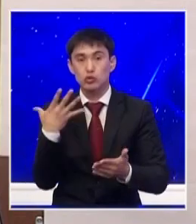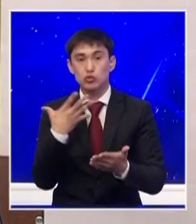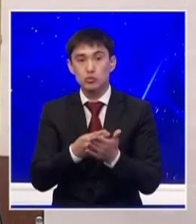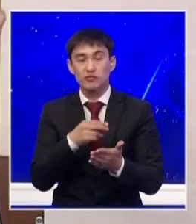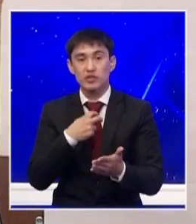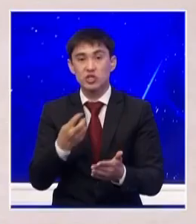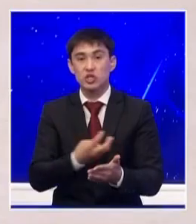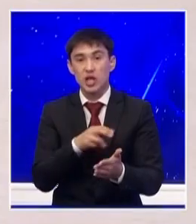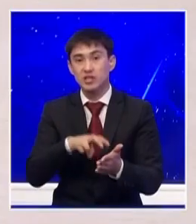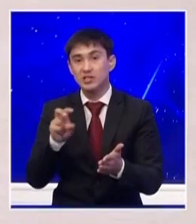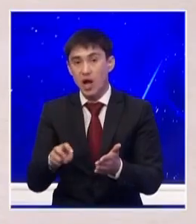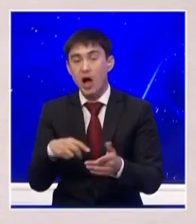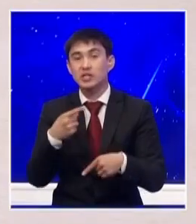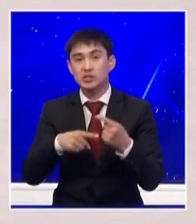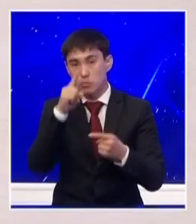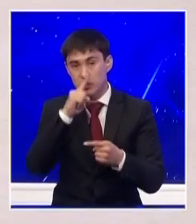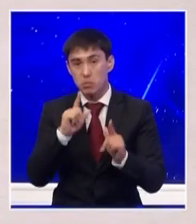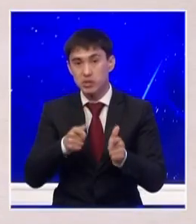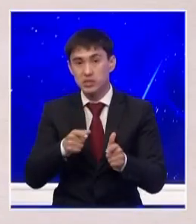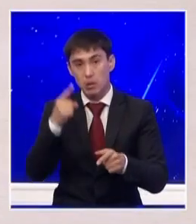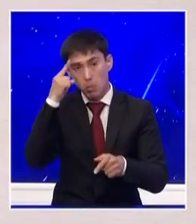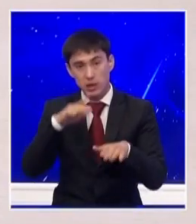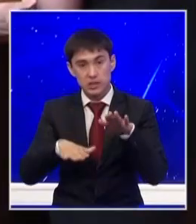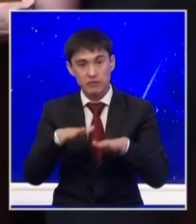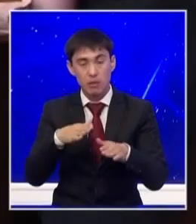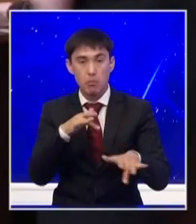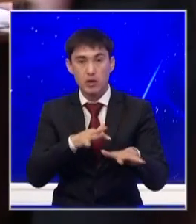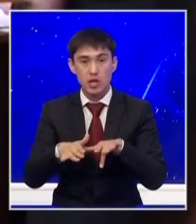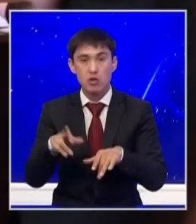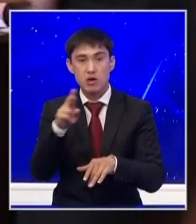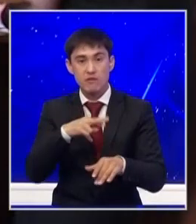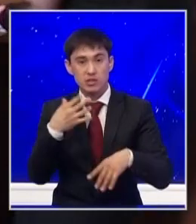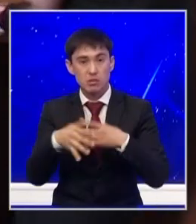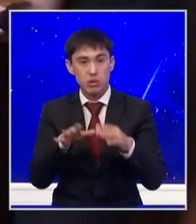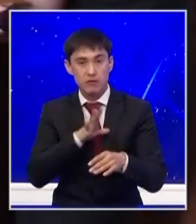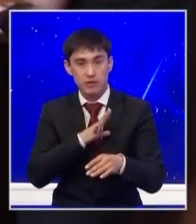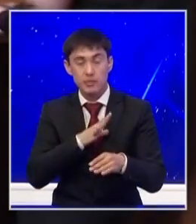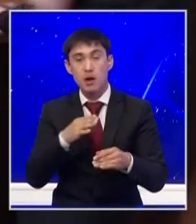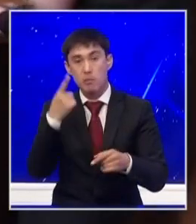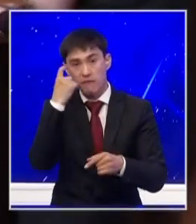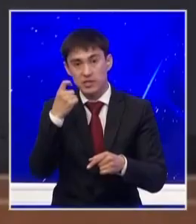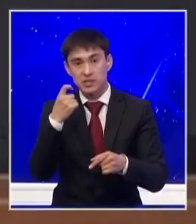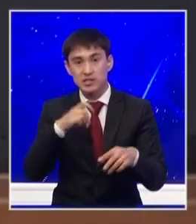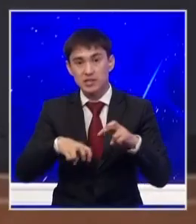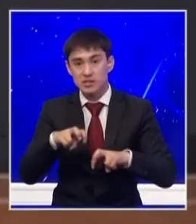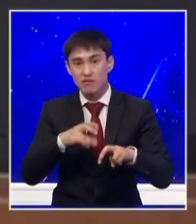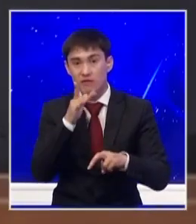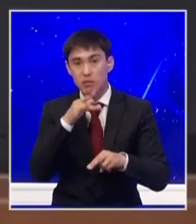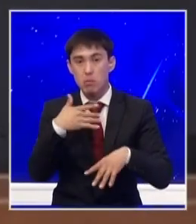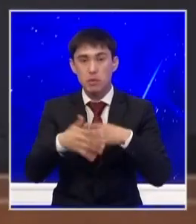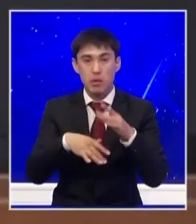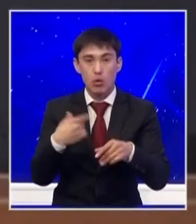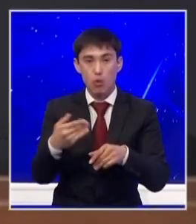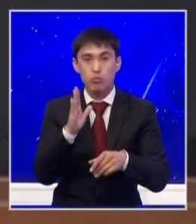А через несколько месяцев его признали подозреваемым по делу о январских событиях по версии следствия во время